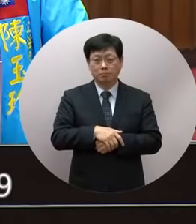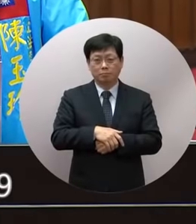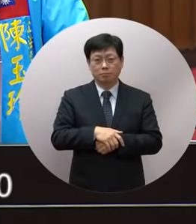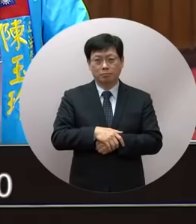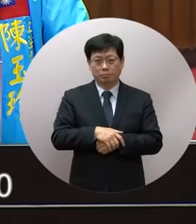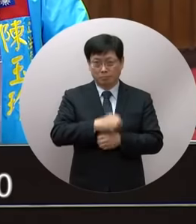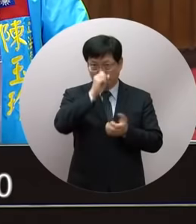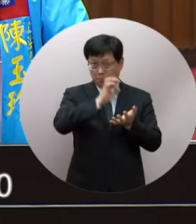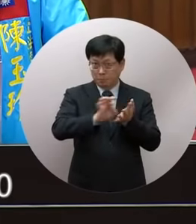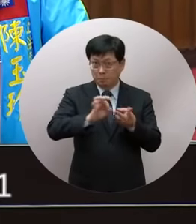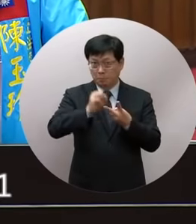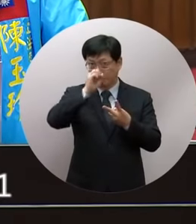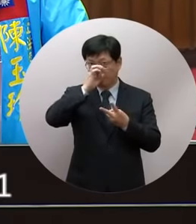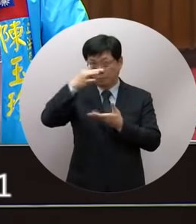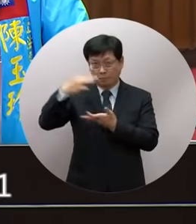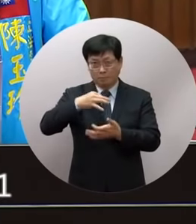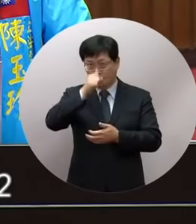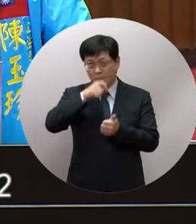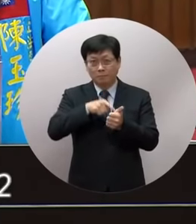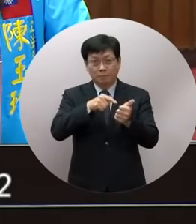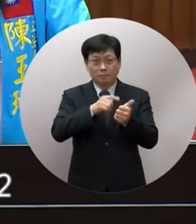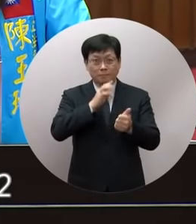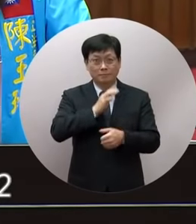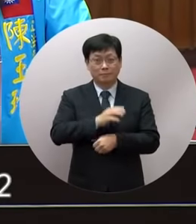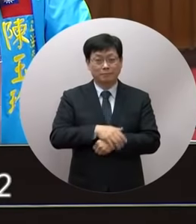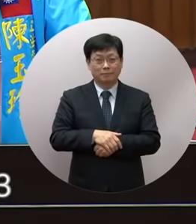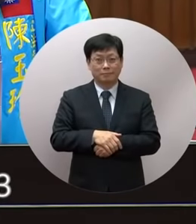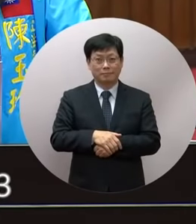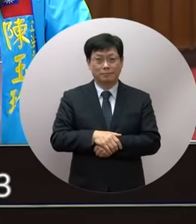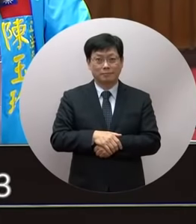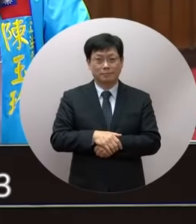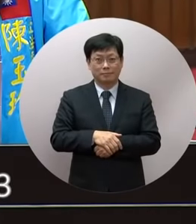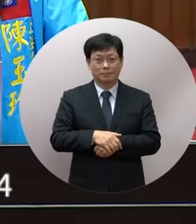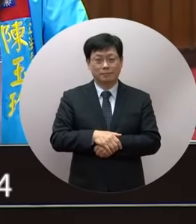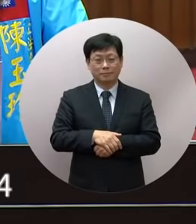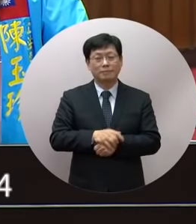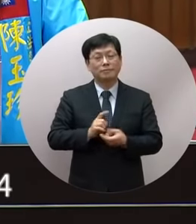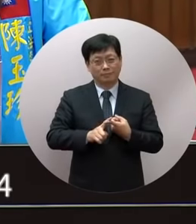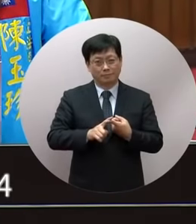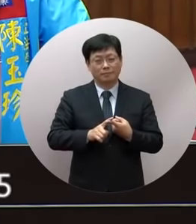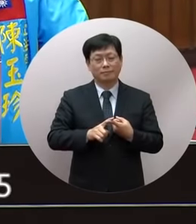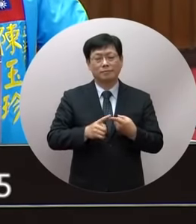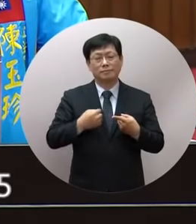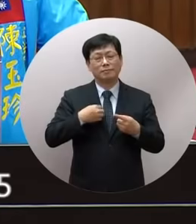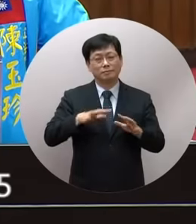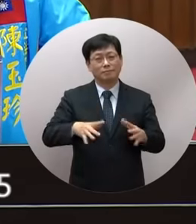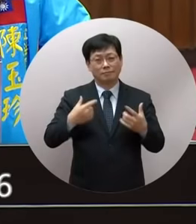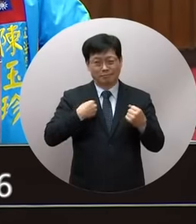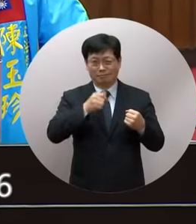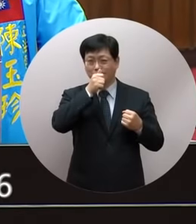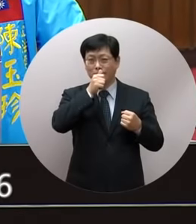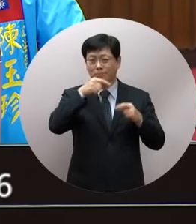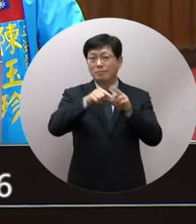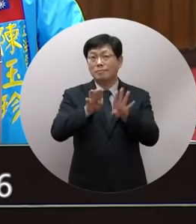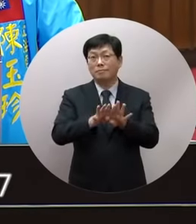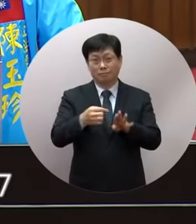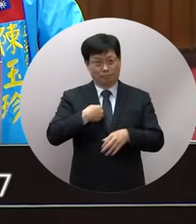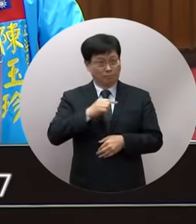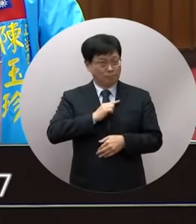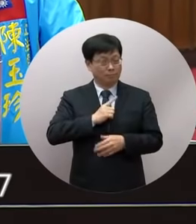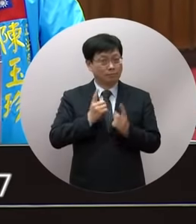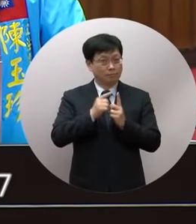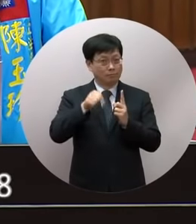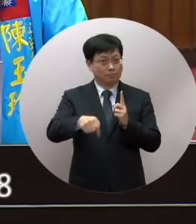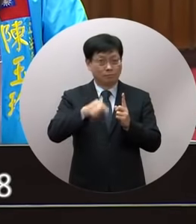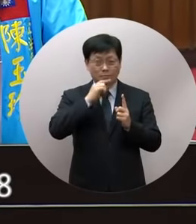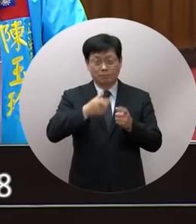好用、好领、好刺激，是吗？ 对。 是哈，好。那因为我来自金门哈，我来讲一下我们金门对这